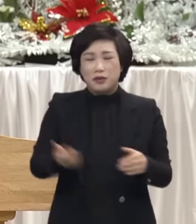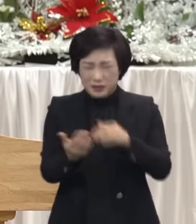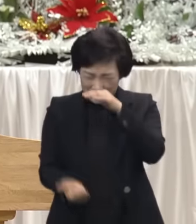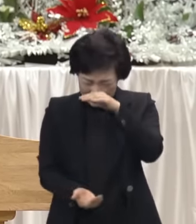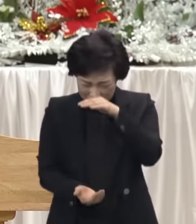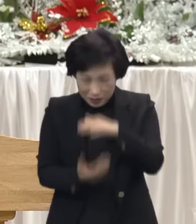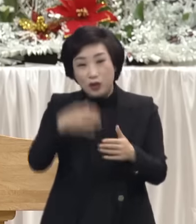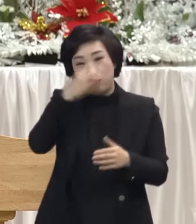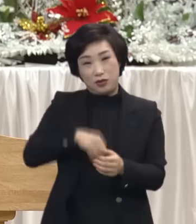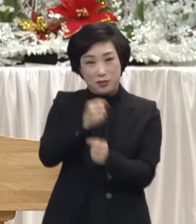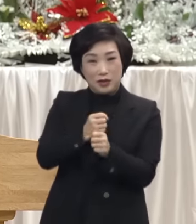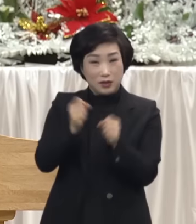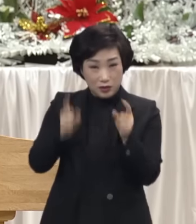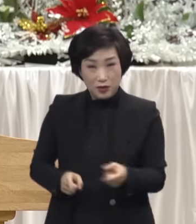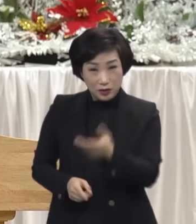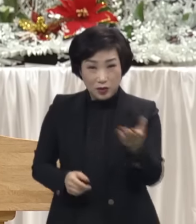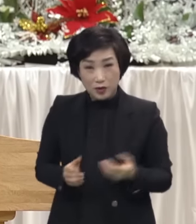탈란트,